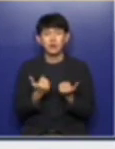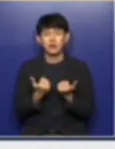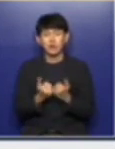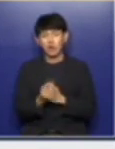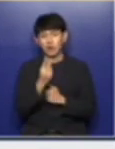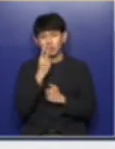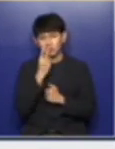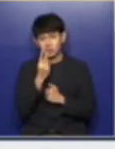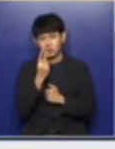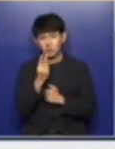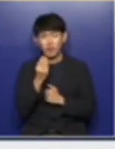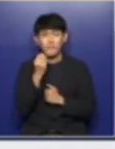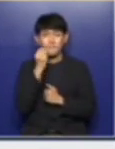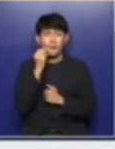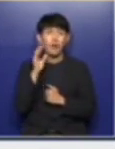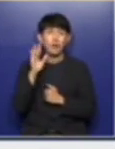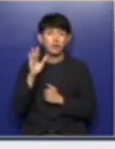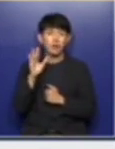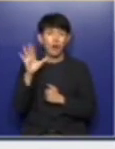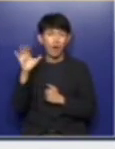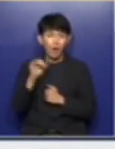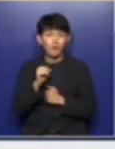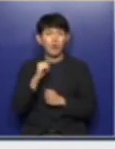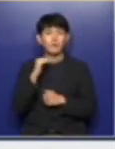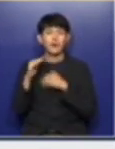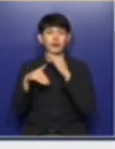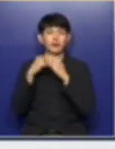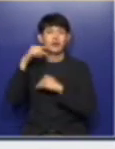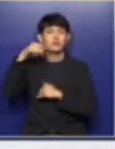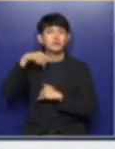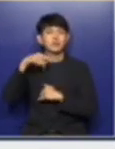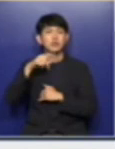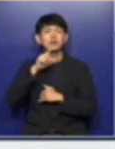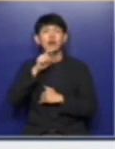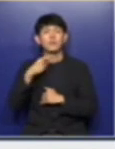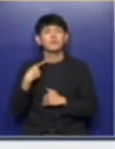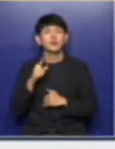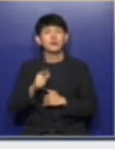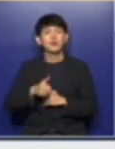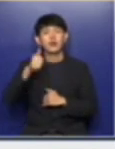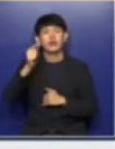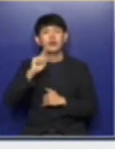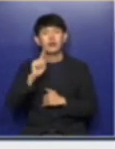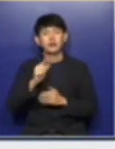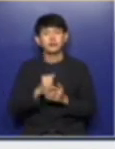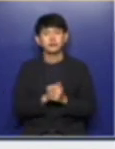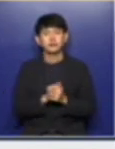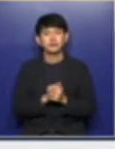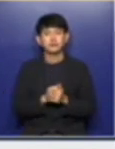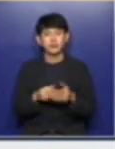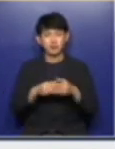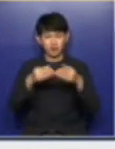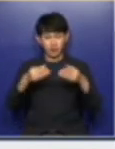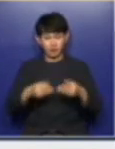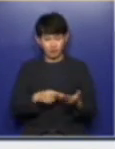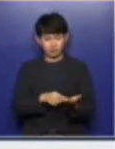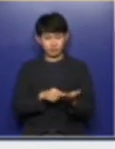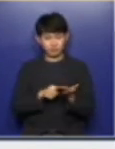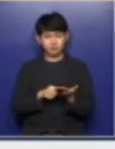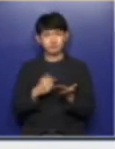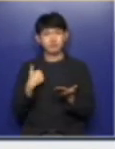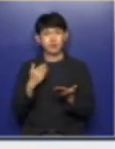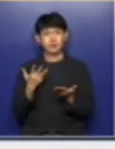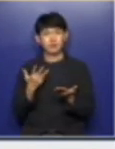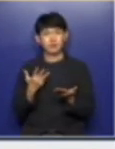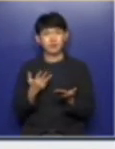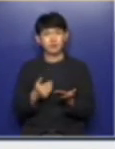ะเอาบ้านเขาเมืองเขามาเป็นเขตพัฒนาพิเศษแล้วเขาได้อะไรในรายงานนี้ไม่บอกไม่มีแต่บอกว่า